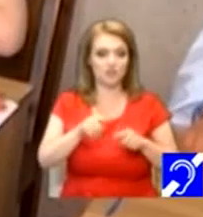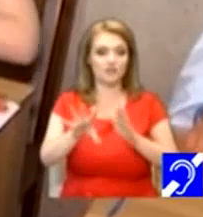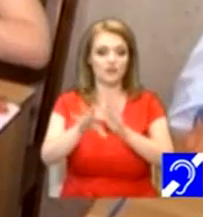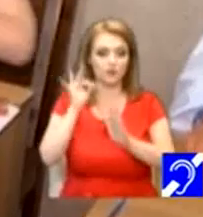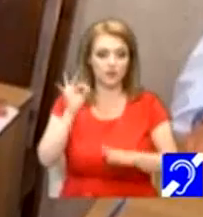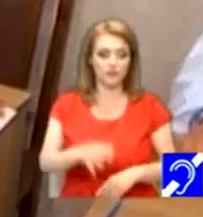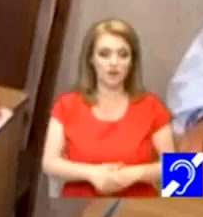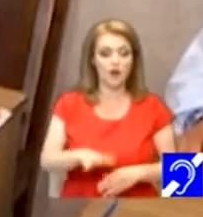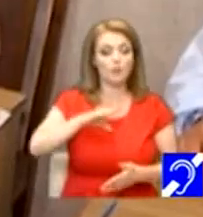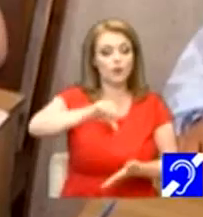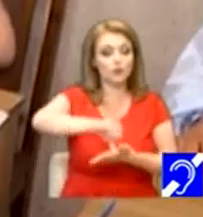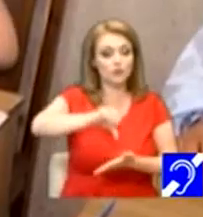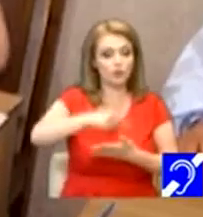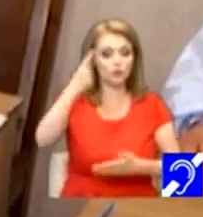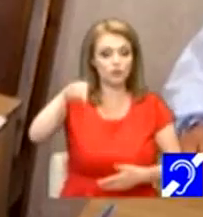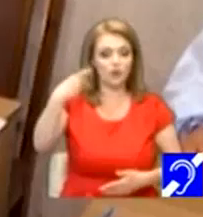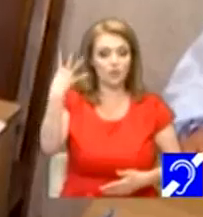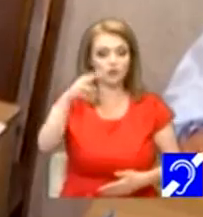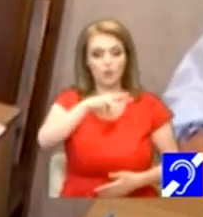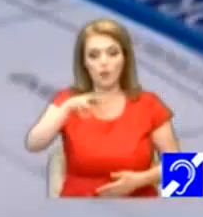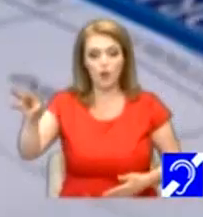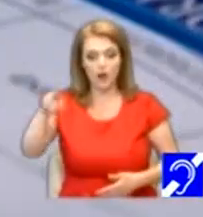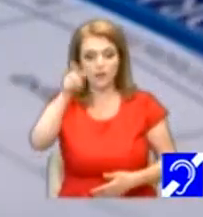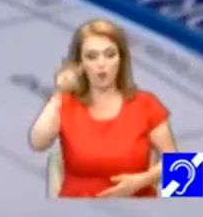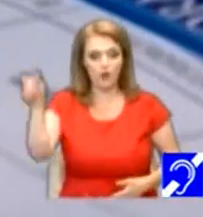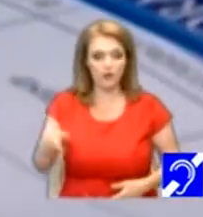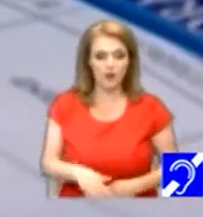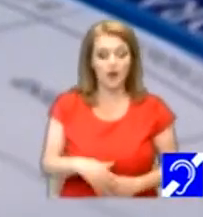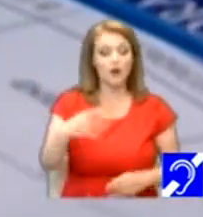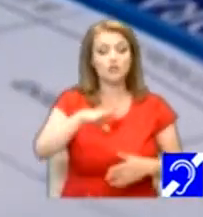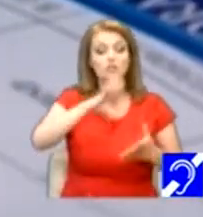independent. La urne s-au prezentat 1,4 milioane de alegători, adică